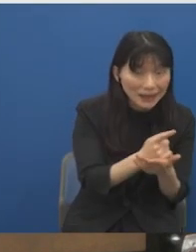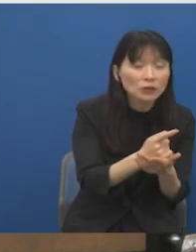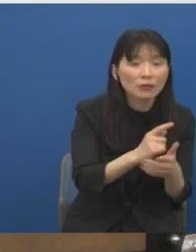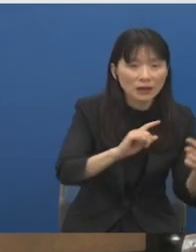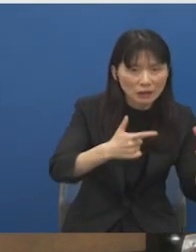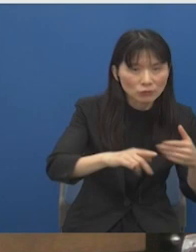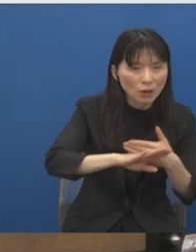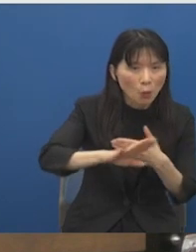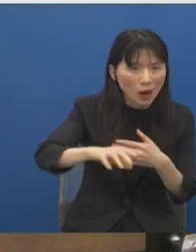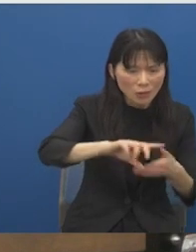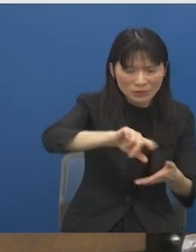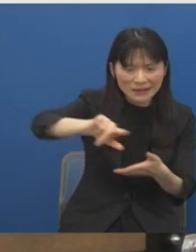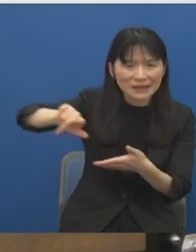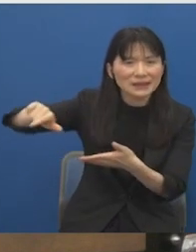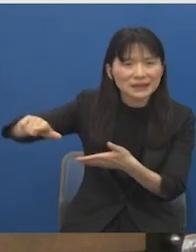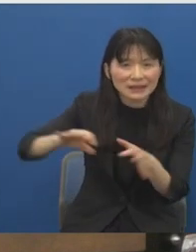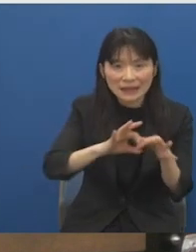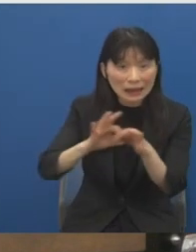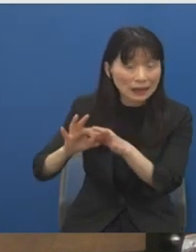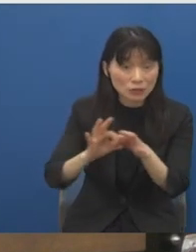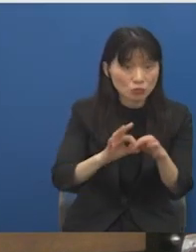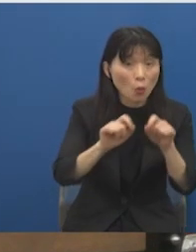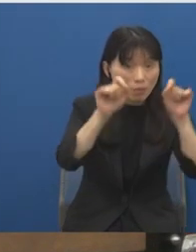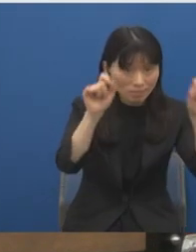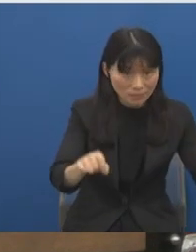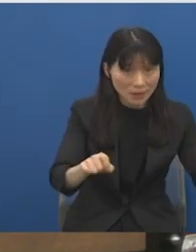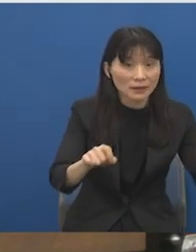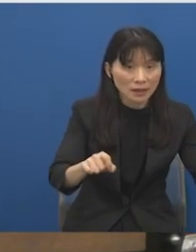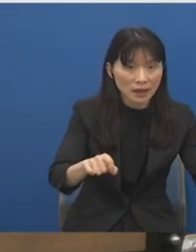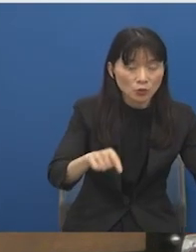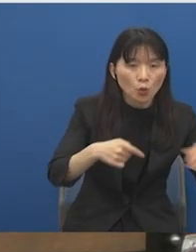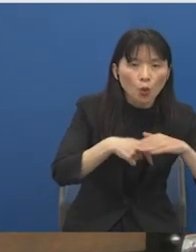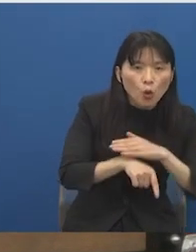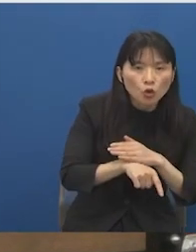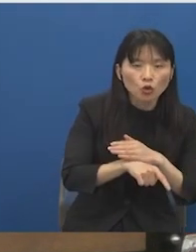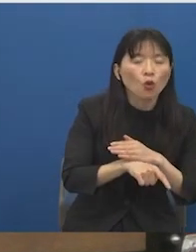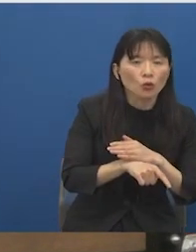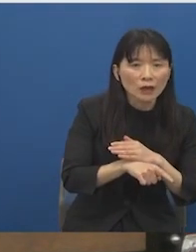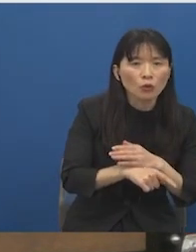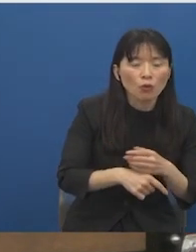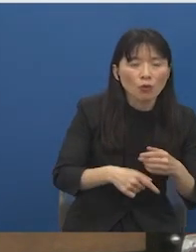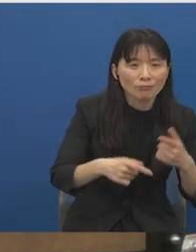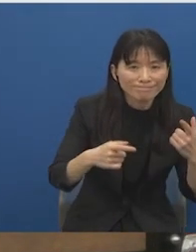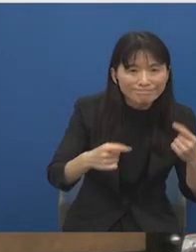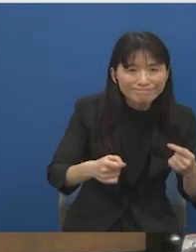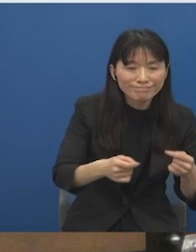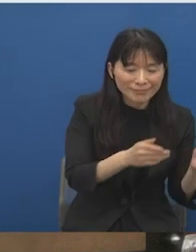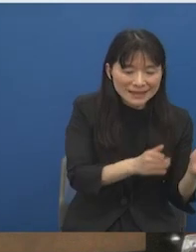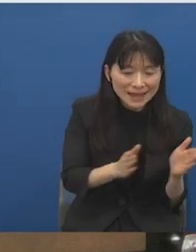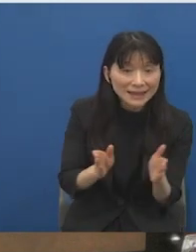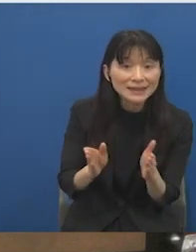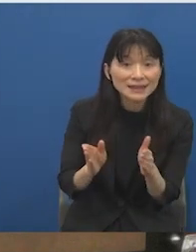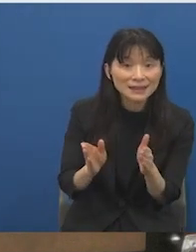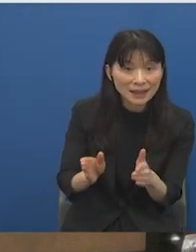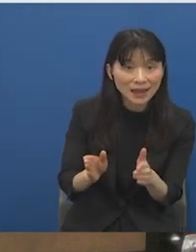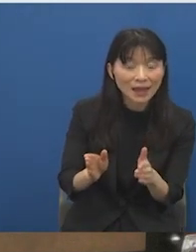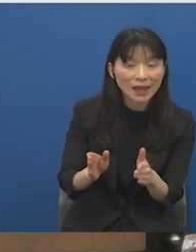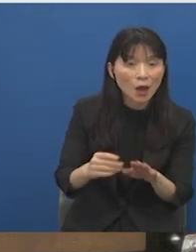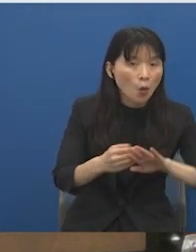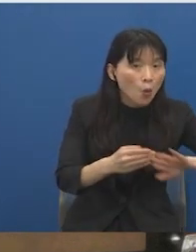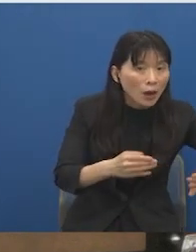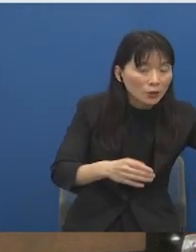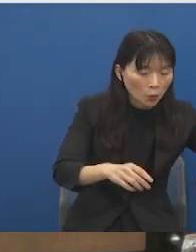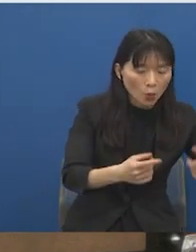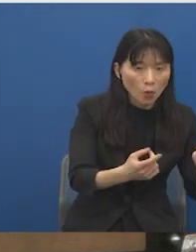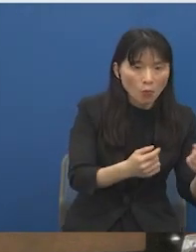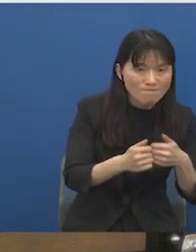自治体に関連することである。よって、この根拠や理由を十分整理した上で、他都市と緊密な